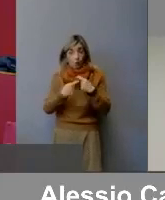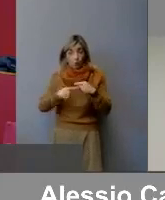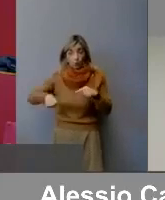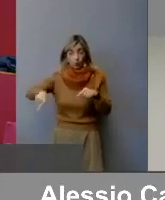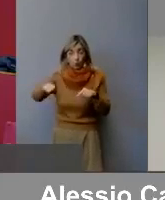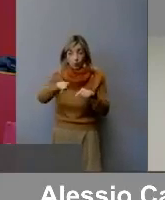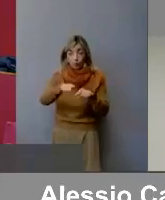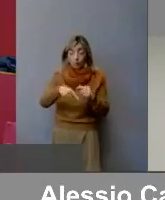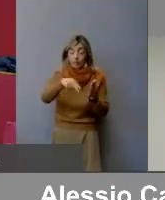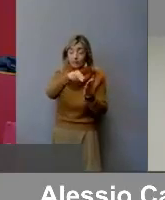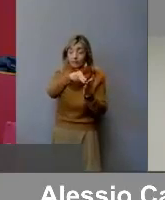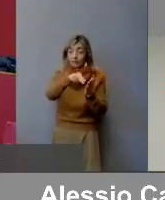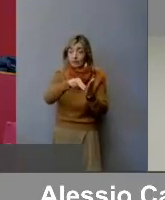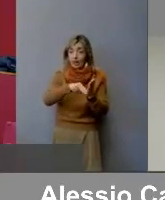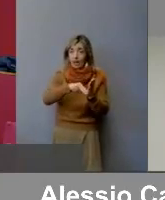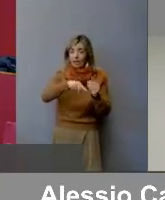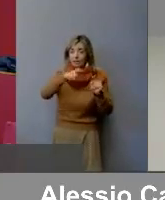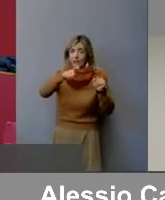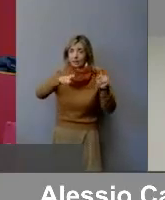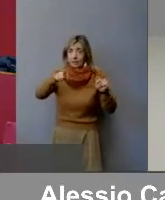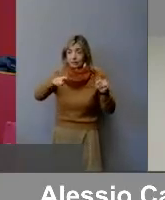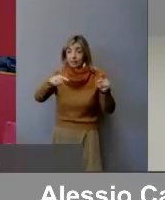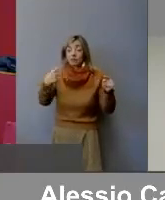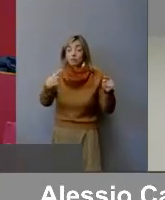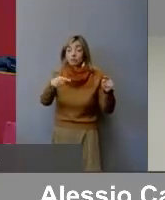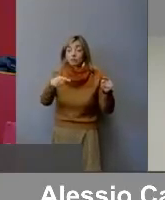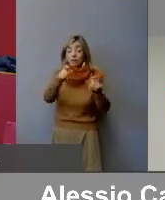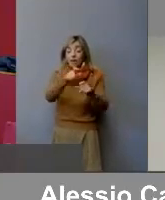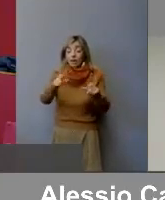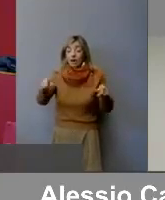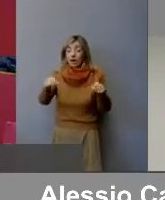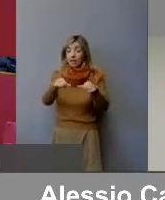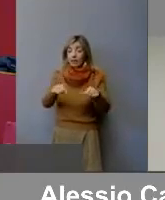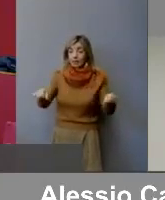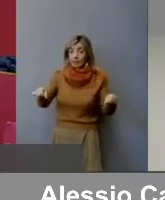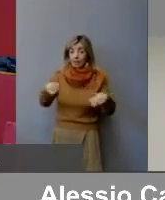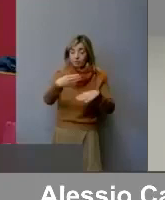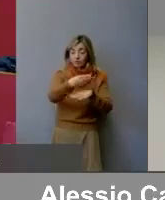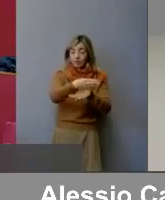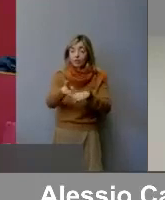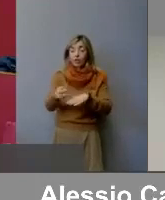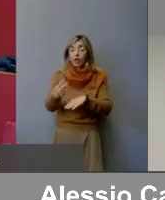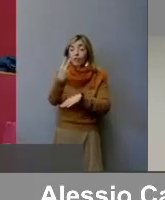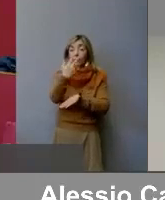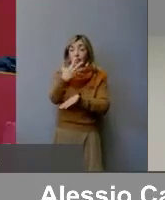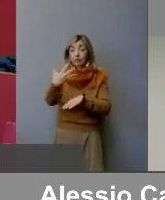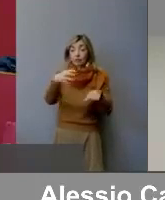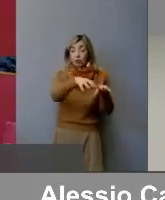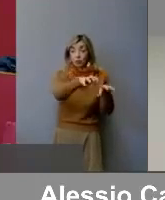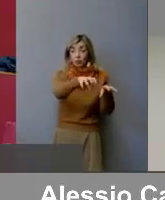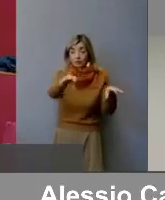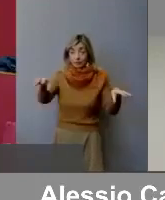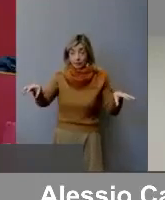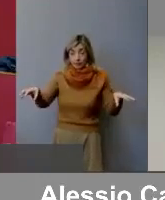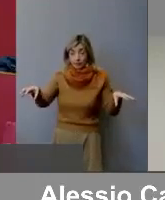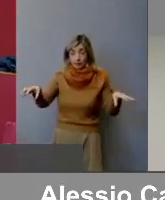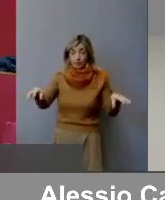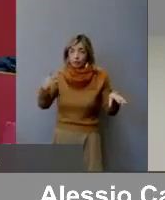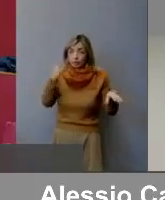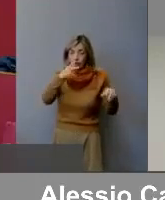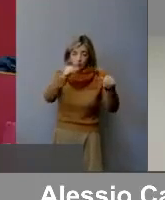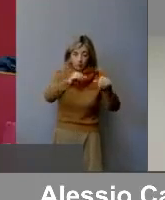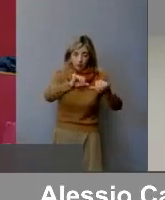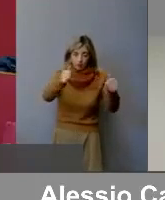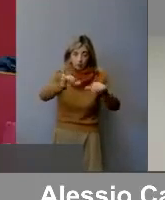statistici sui residenti a sono divisi su 25 distretti e le differenze sono assessori davvero più che